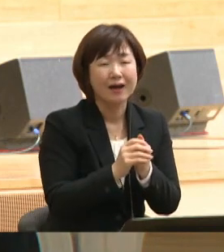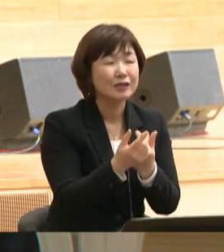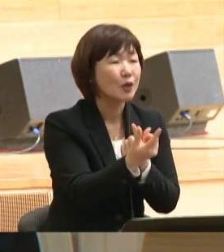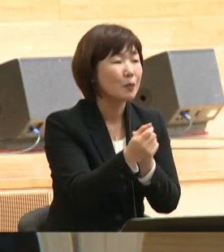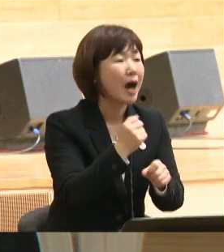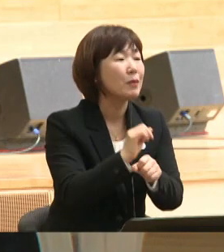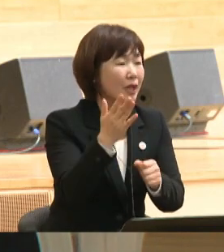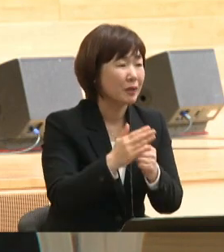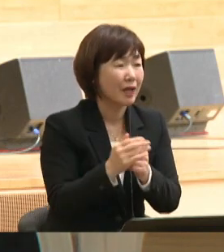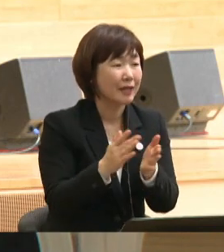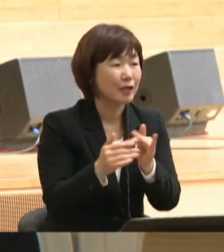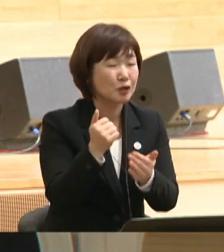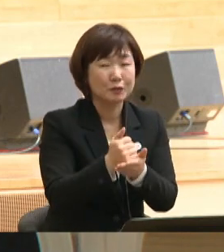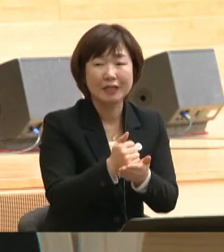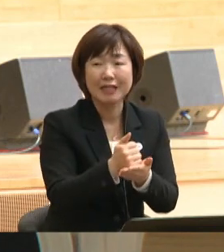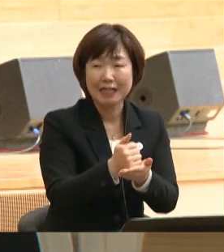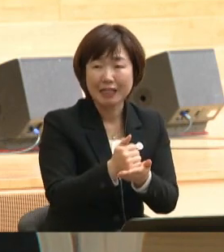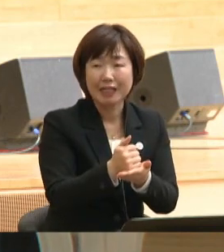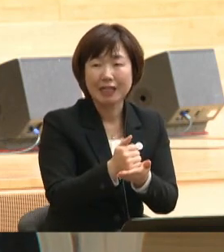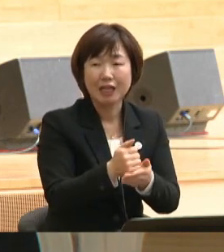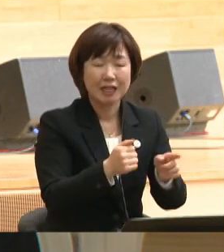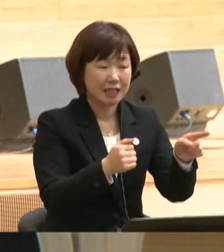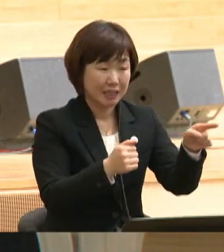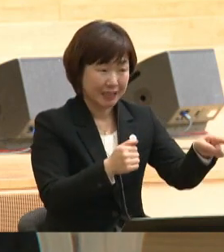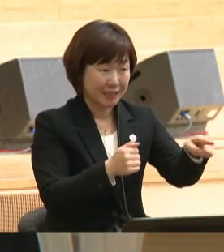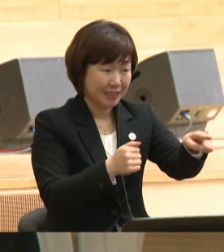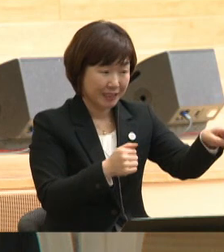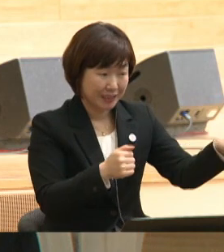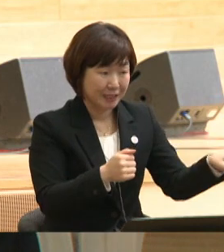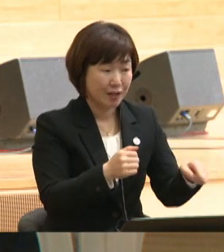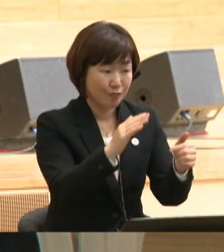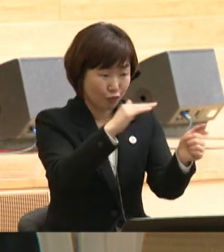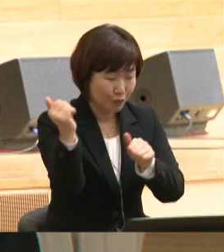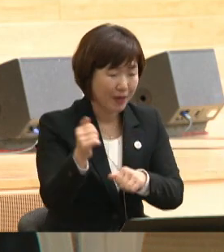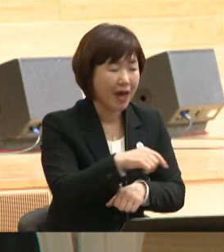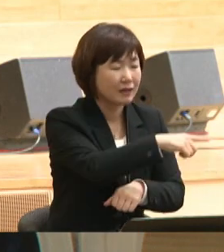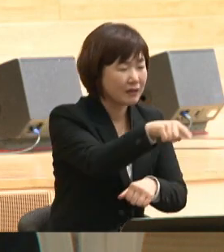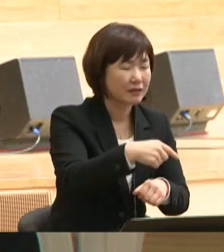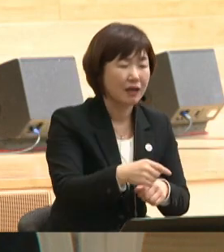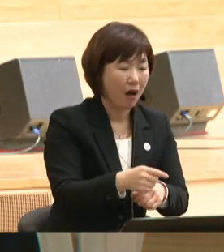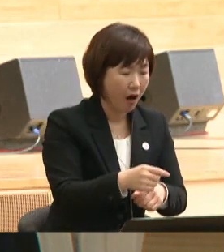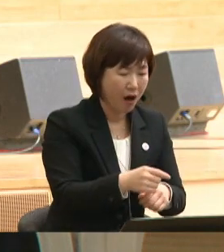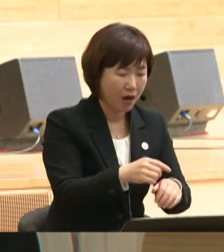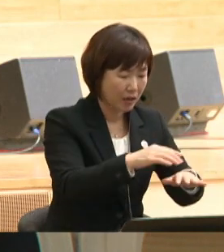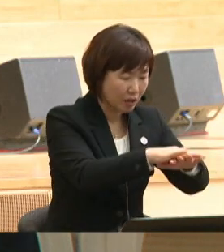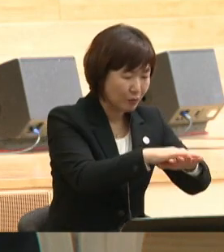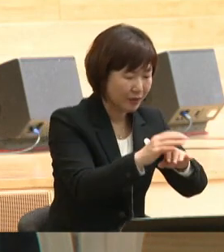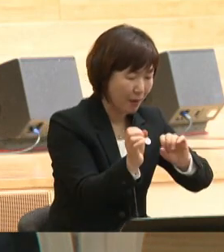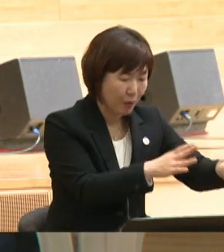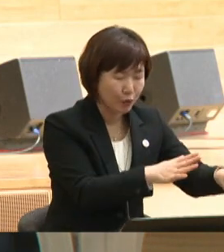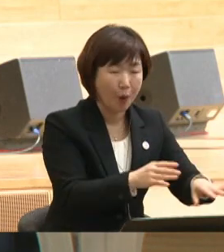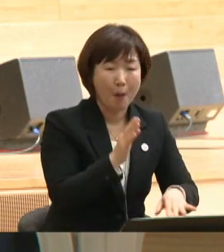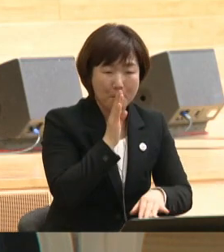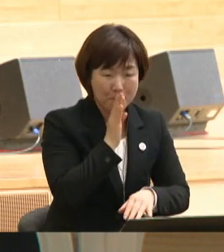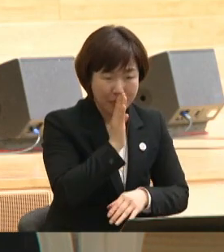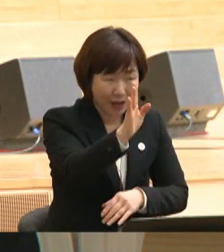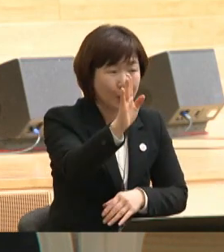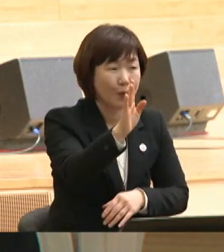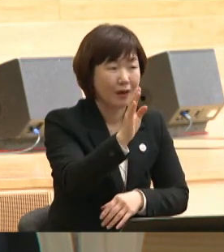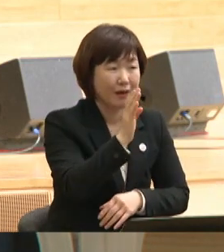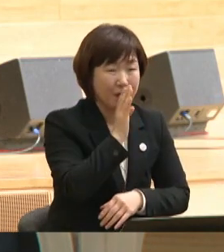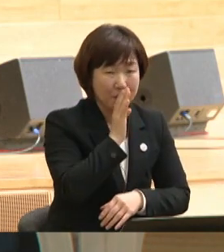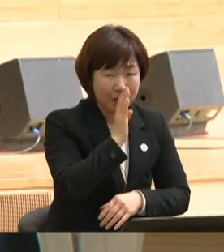이들이 어떻게 하였습니까 그들이 곧 그물을 버려두고 예수를 따르니라 그들이 곧